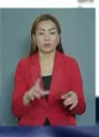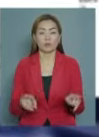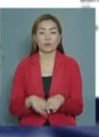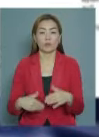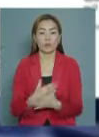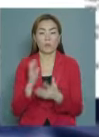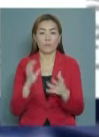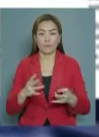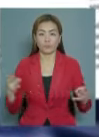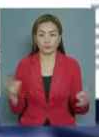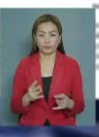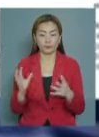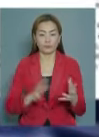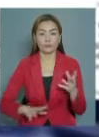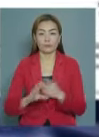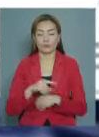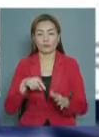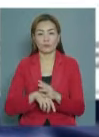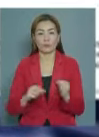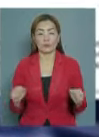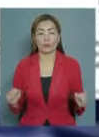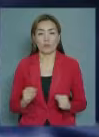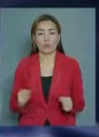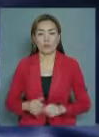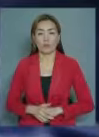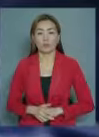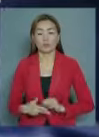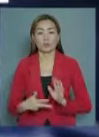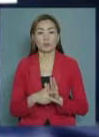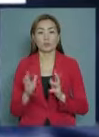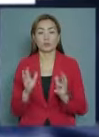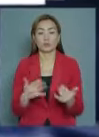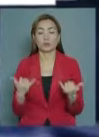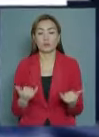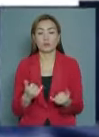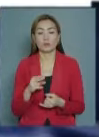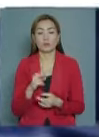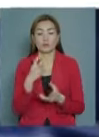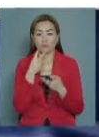жаңа автобус керек. Автобустардың іші салқын. 8-ші маршрутқа пеш